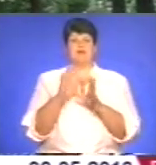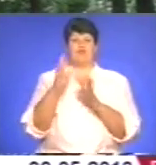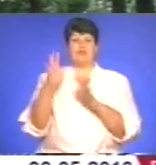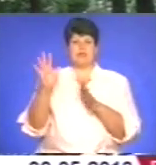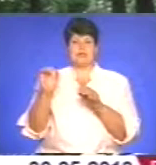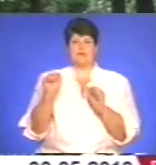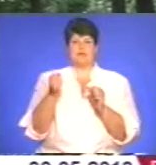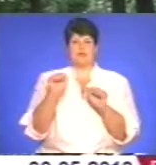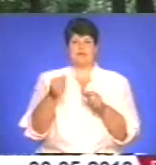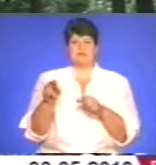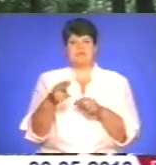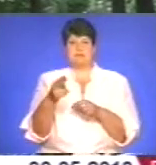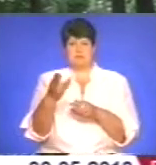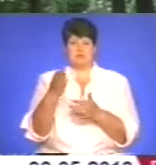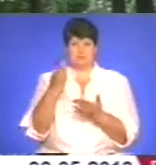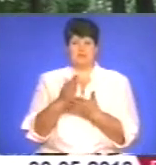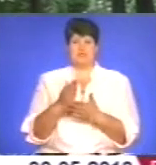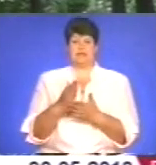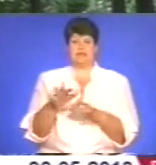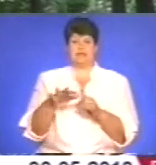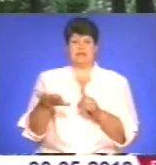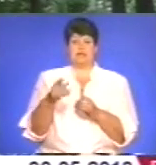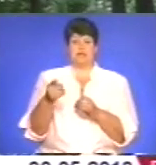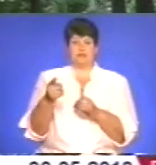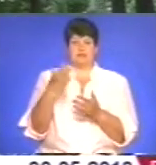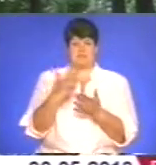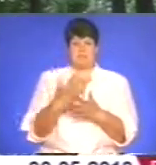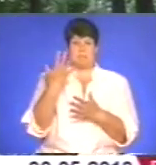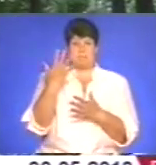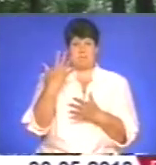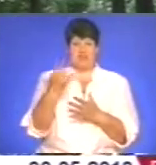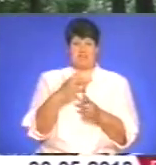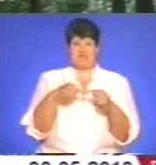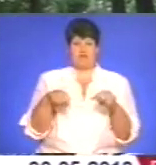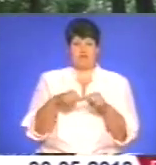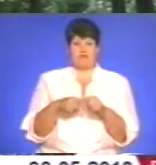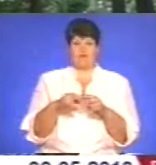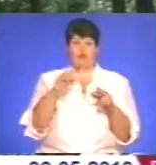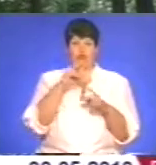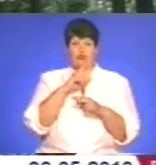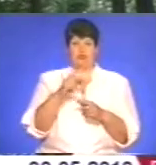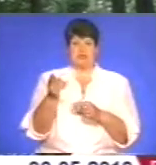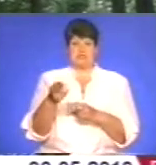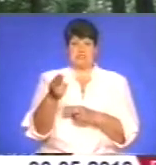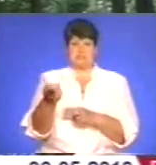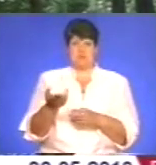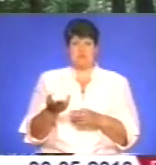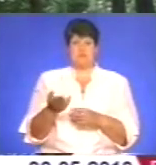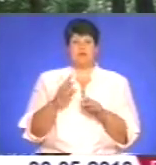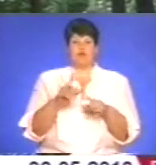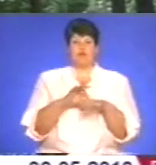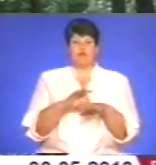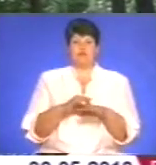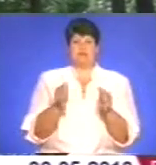і змій. На території Тернопільської області вже налічується 5 видів отруйних змій. Як поводитися на березі